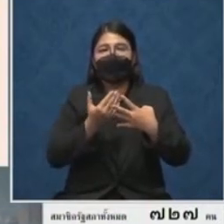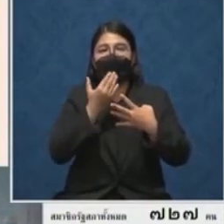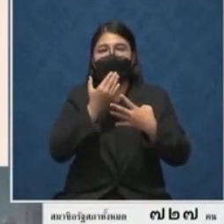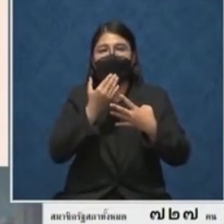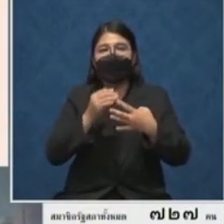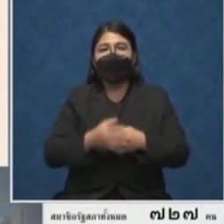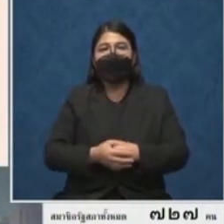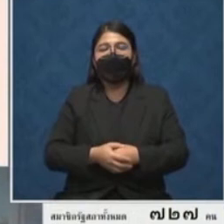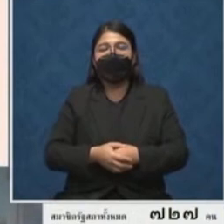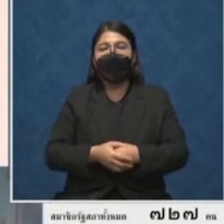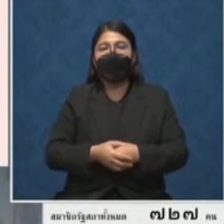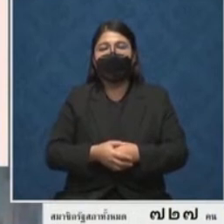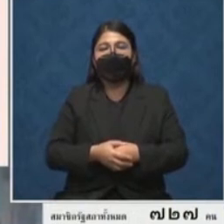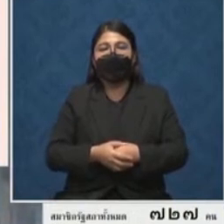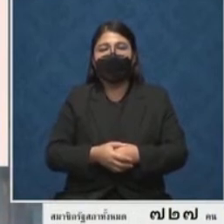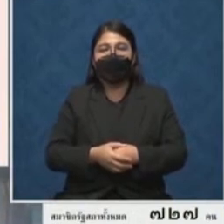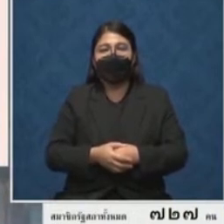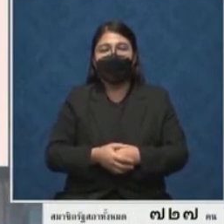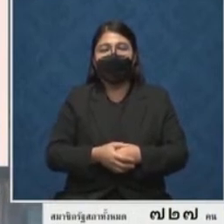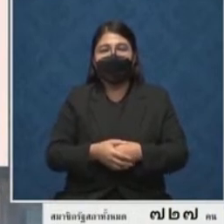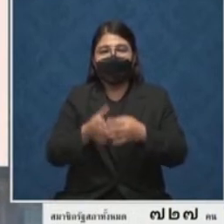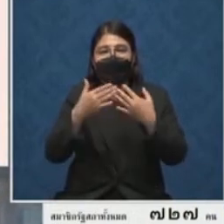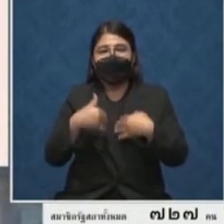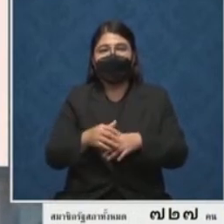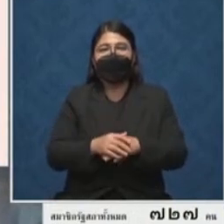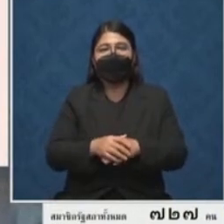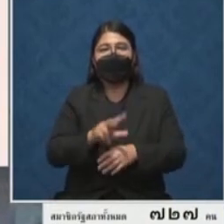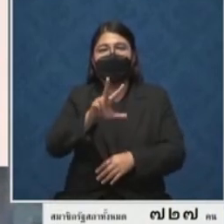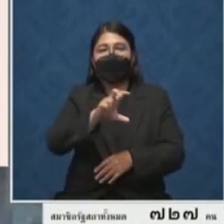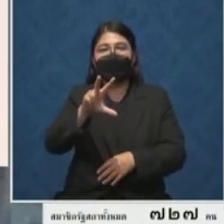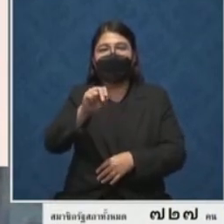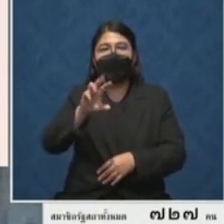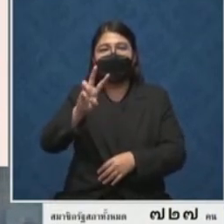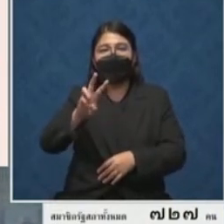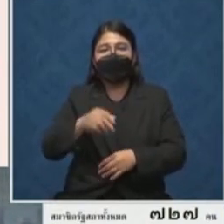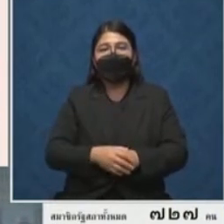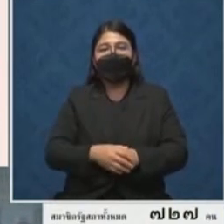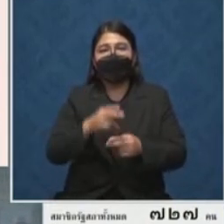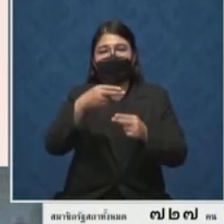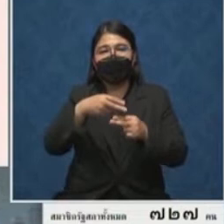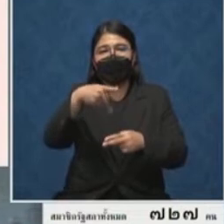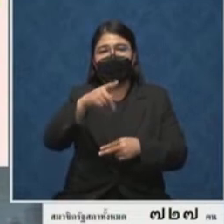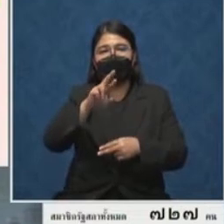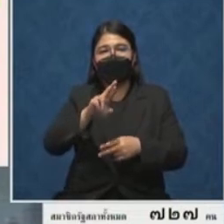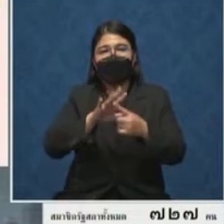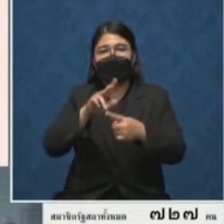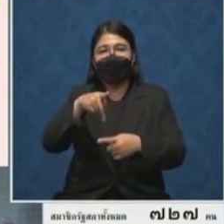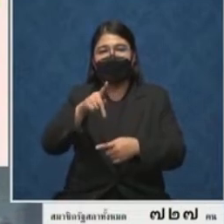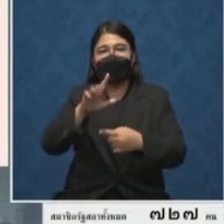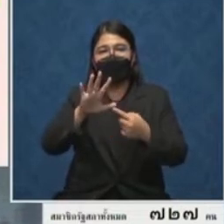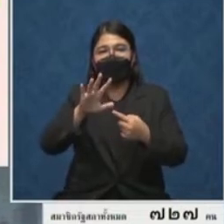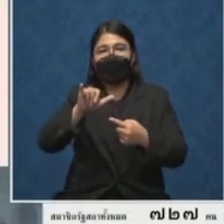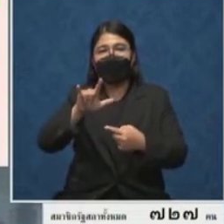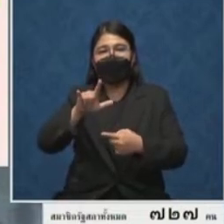336นางพรเพ็ญบุญสิริวัฒนกุล 1รับหลักการ2รับหลักการ